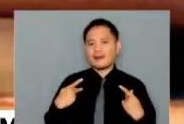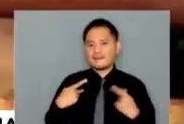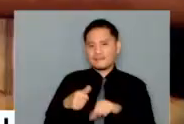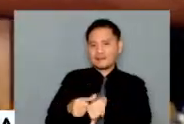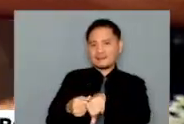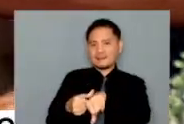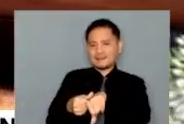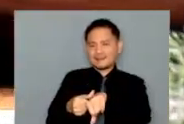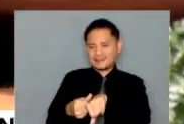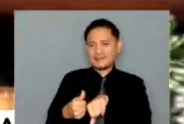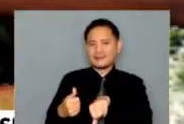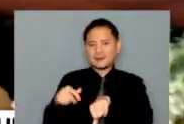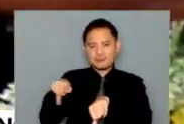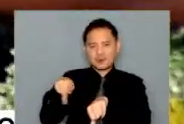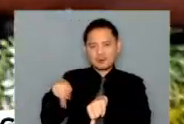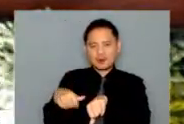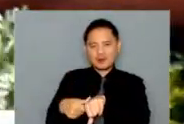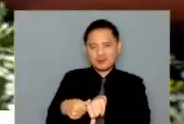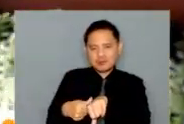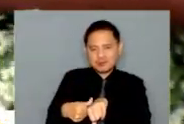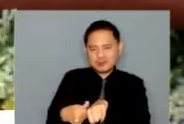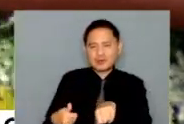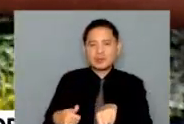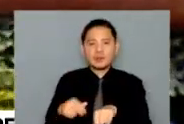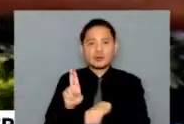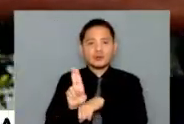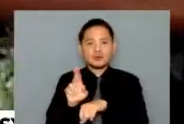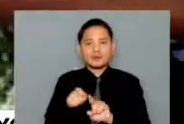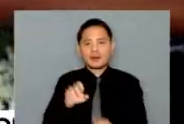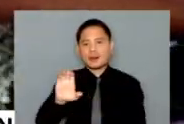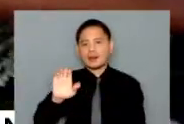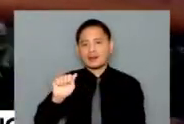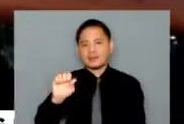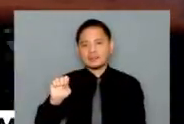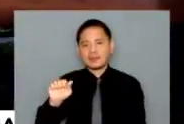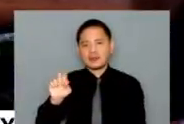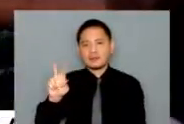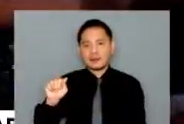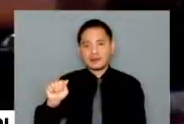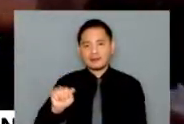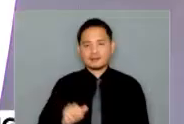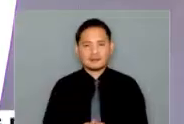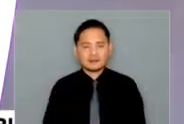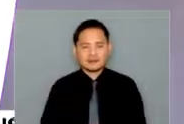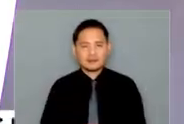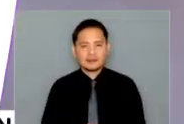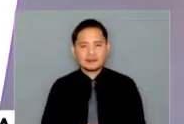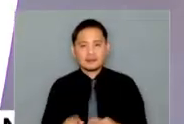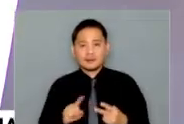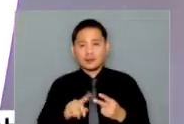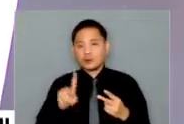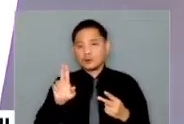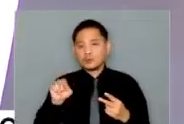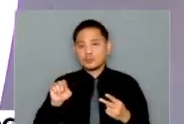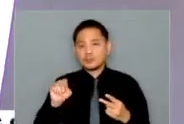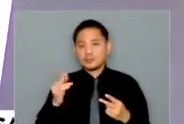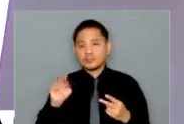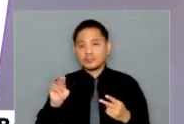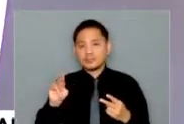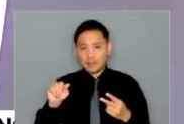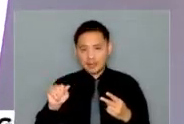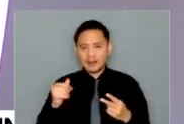Ube cake po natin. Ube po. Do gawa po siya sa cassava rin. Oh, ito. Mm-hmm. Iba yung then, pero yung kuchinta po, meron po talaga siyang distinct na flavor po.